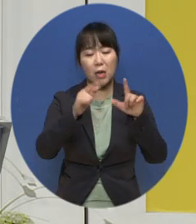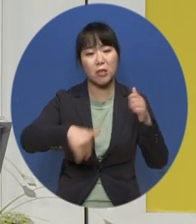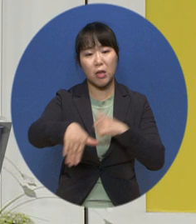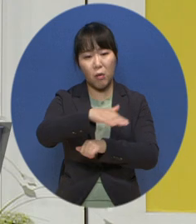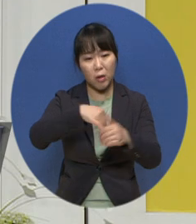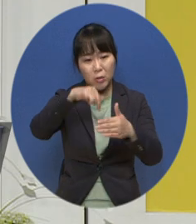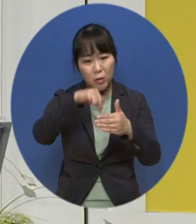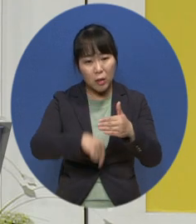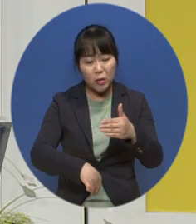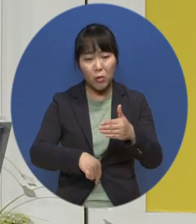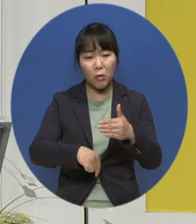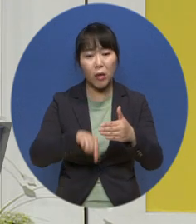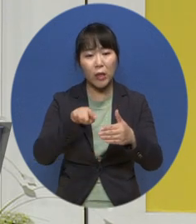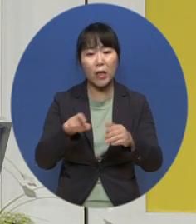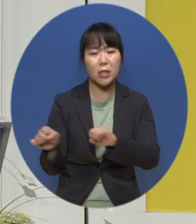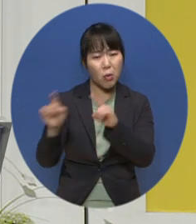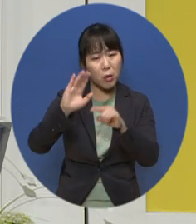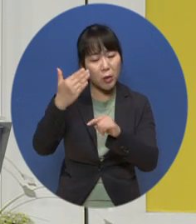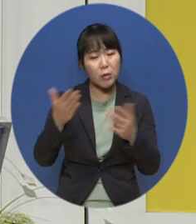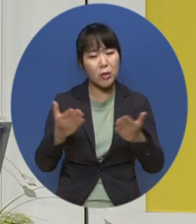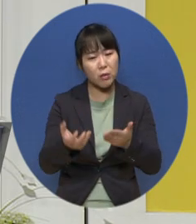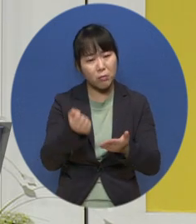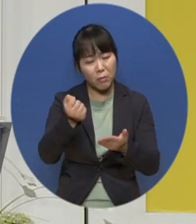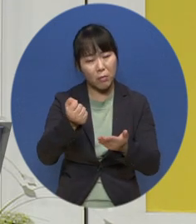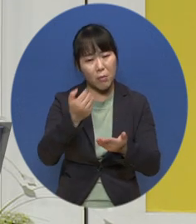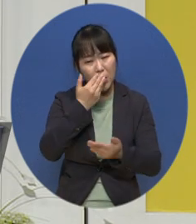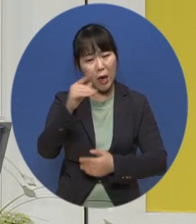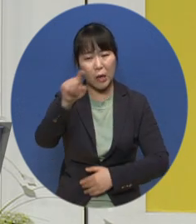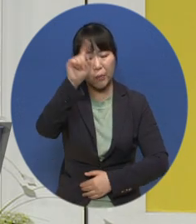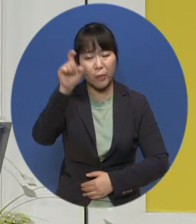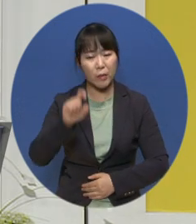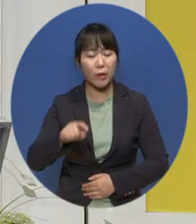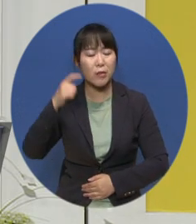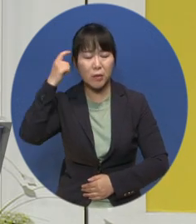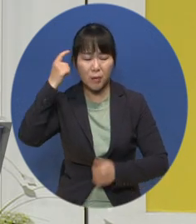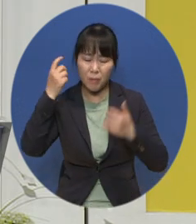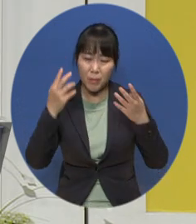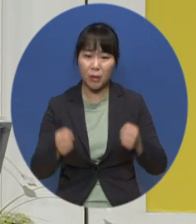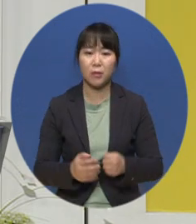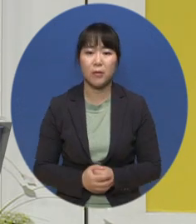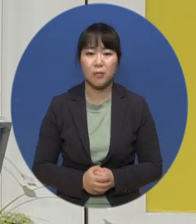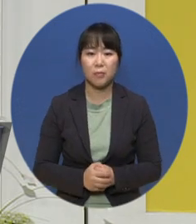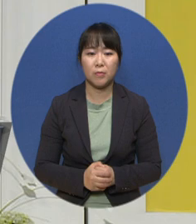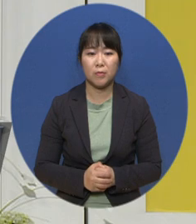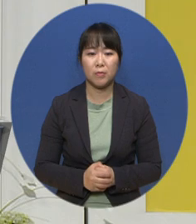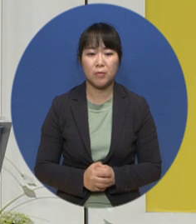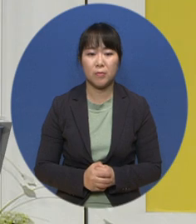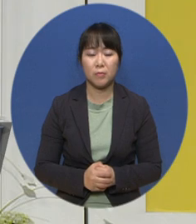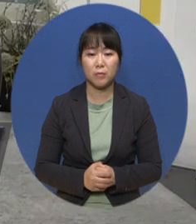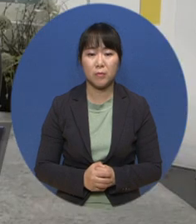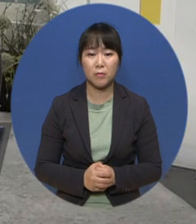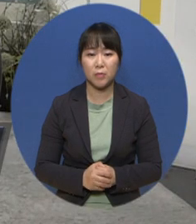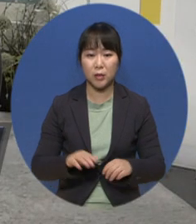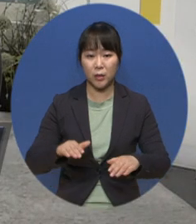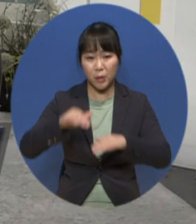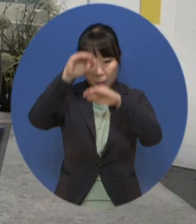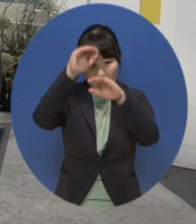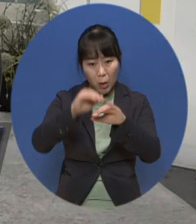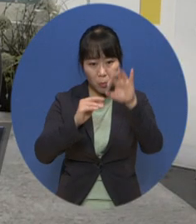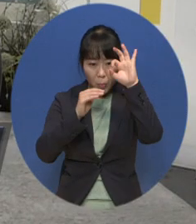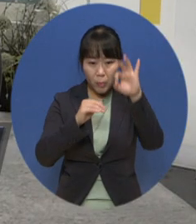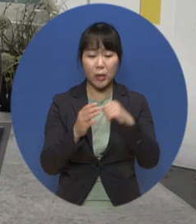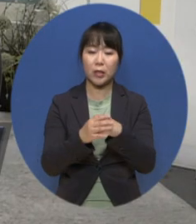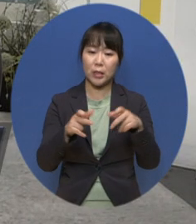속에서 이게 어떻게 재활이 되고 직업이 만들어질까 이런 생각을 많이 해 봅니다 지금 말씀 들어보면 은